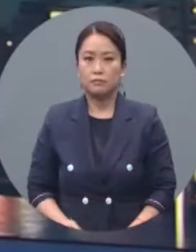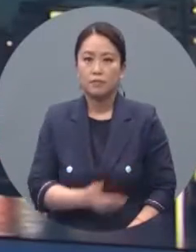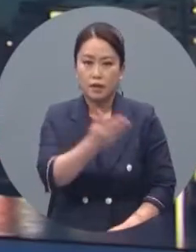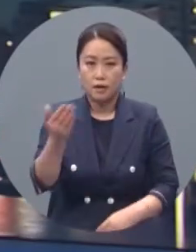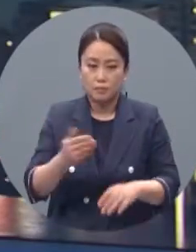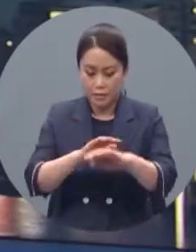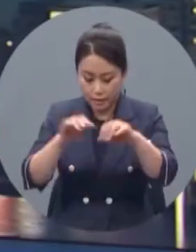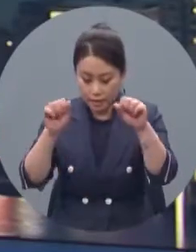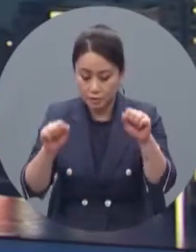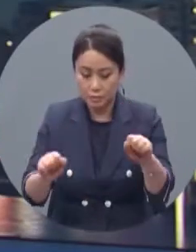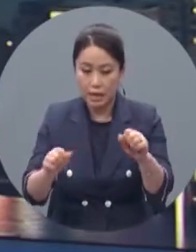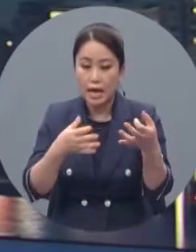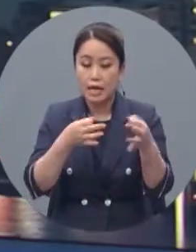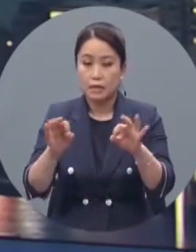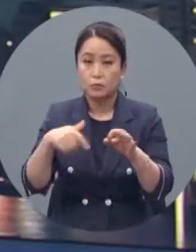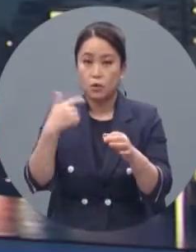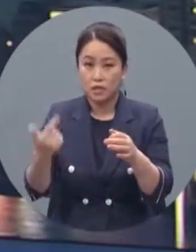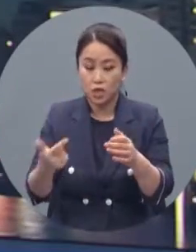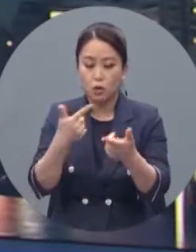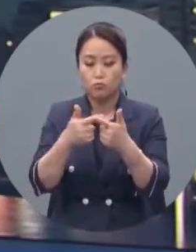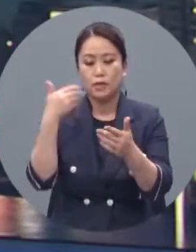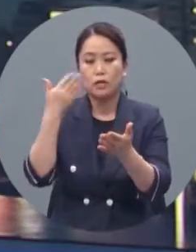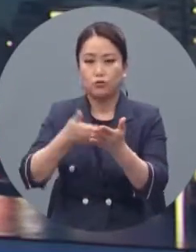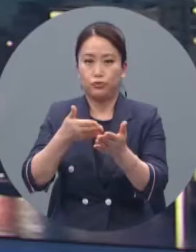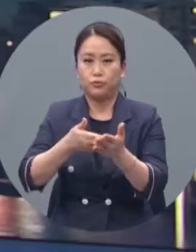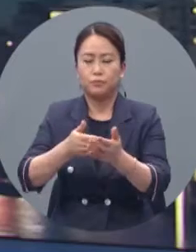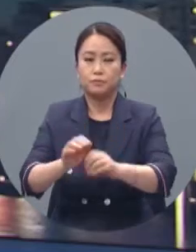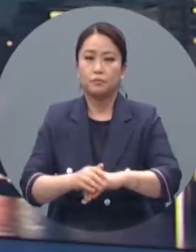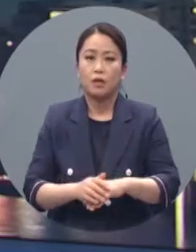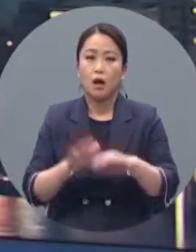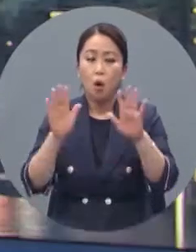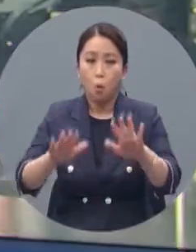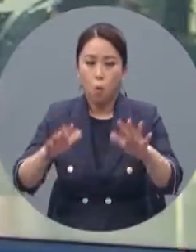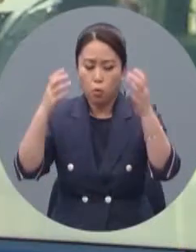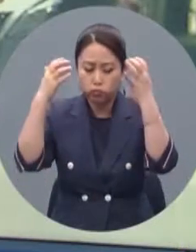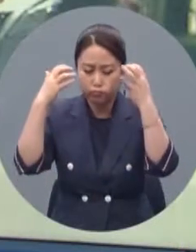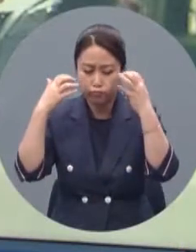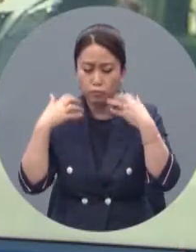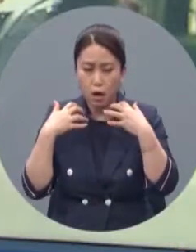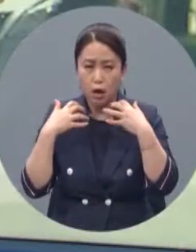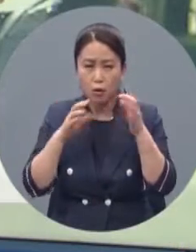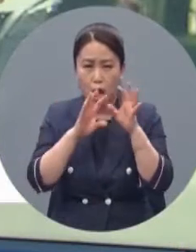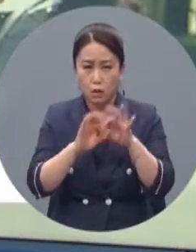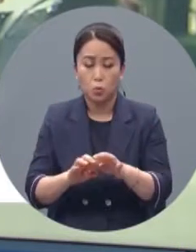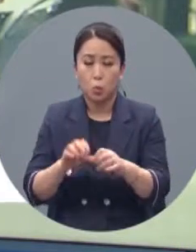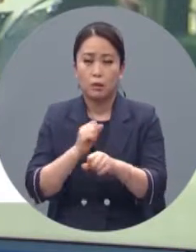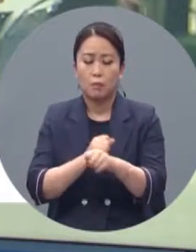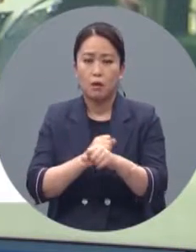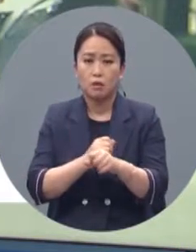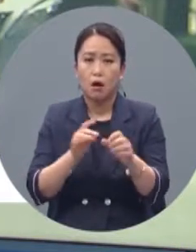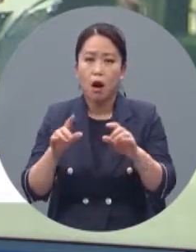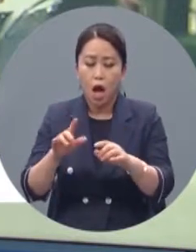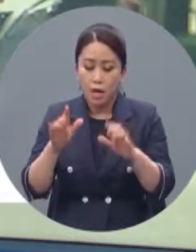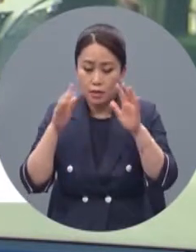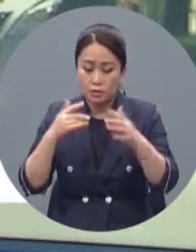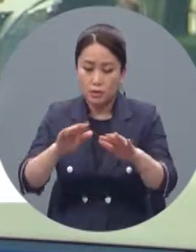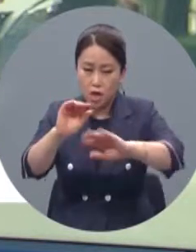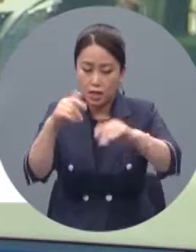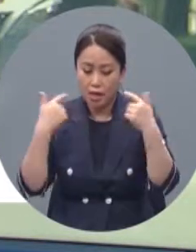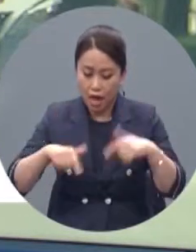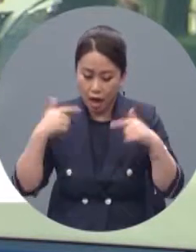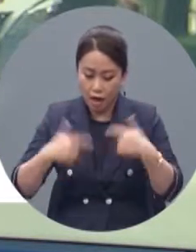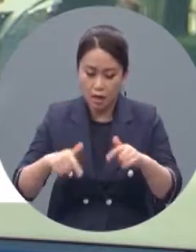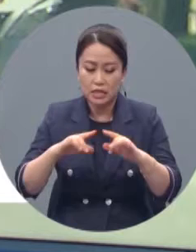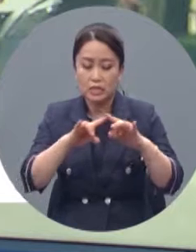여러분 안녕하십니까. 금요일 저녁 부산 뉴스입니다. 올여름 폭염이 지속되면서 연일 최대 전력 수요가 경신되는 등